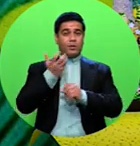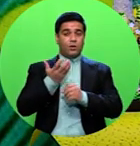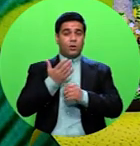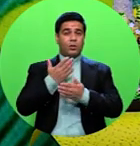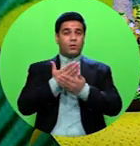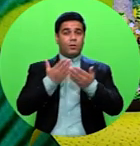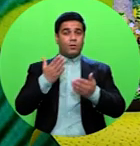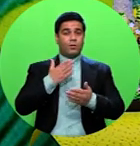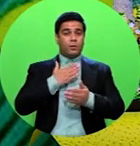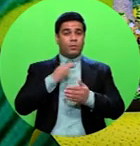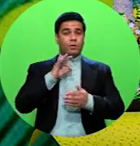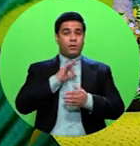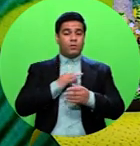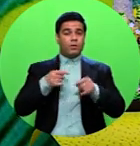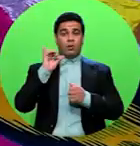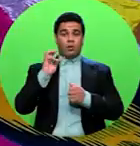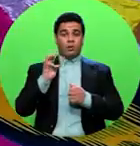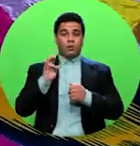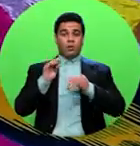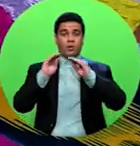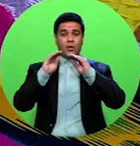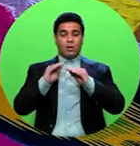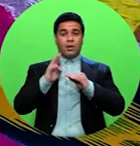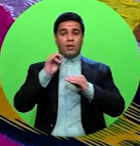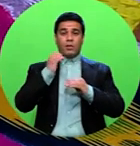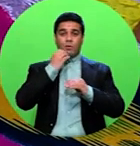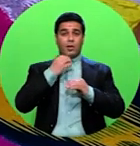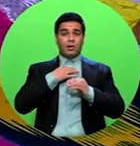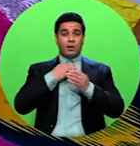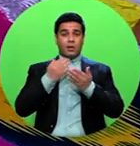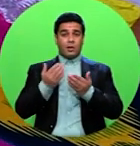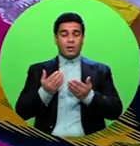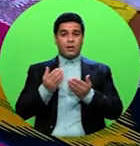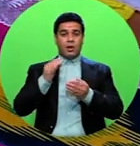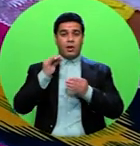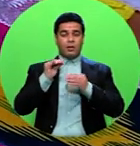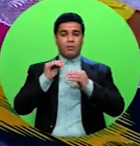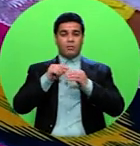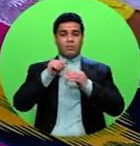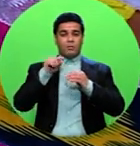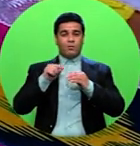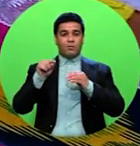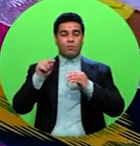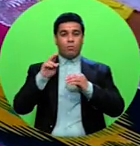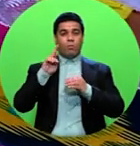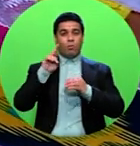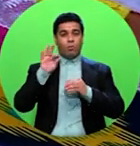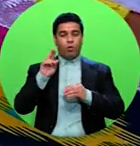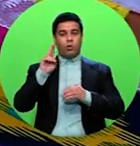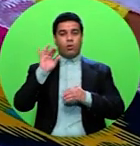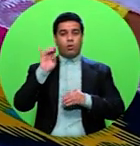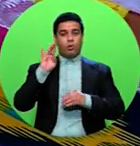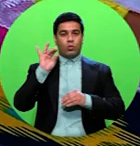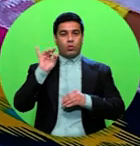мы воспользуемся вот этим вот шаблоном. Кладем на ткань и обводим по контуру.